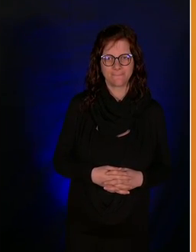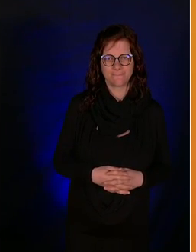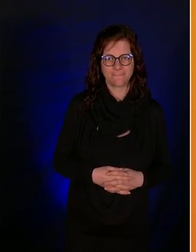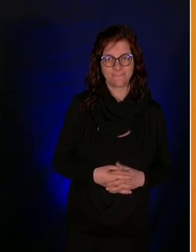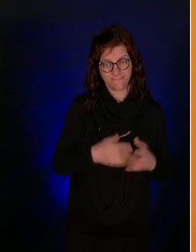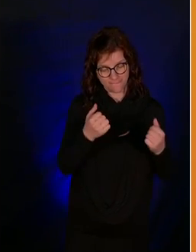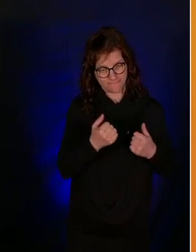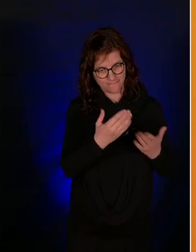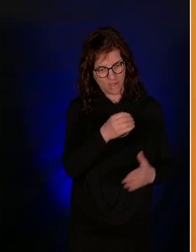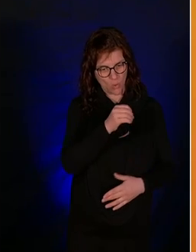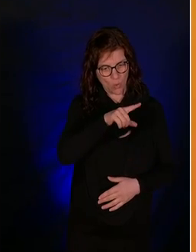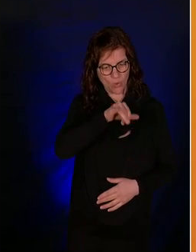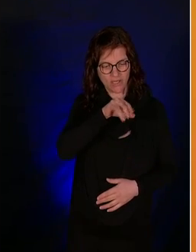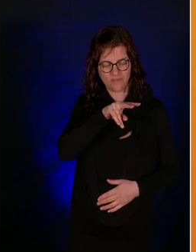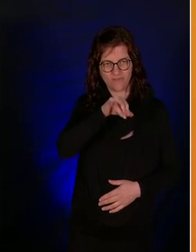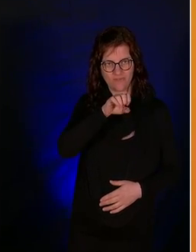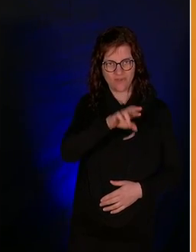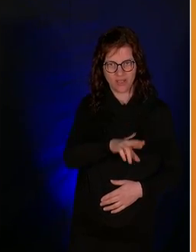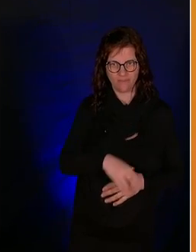Alors, vas-y, Olivier.